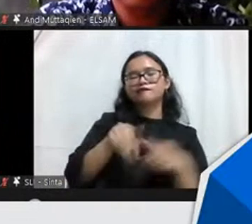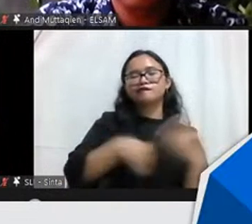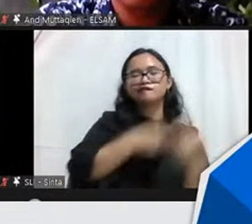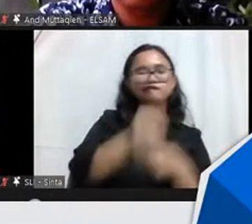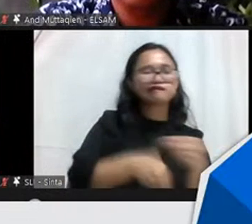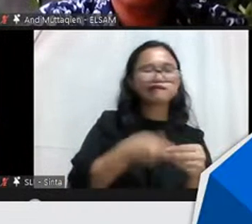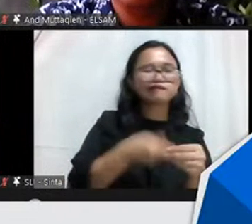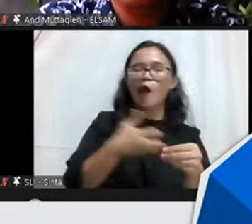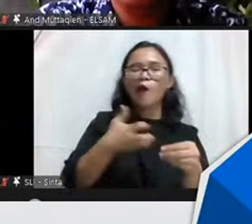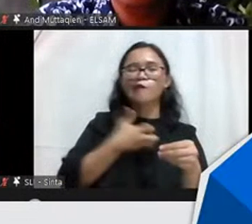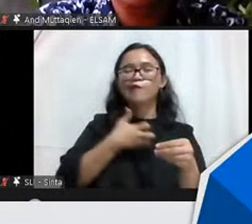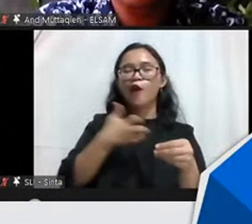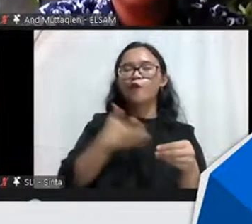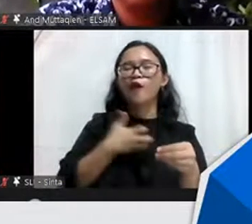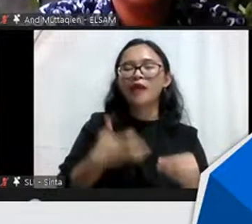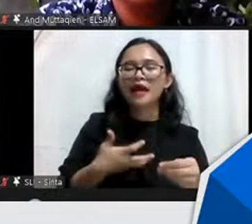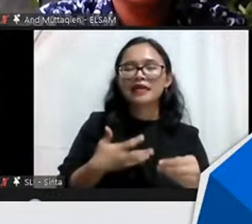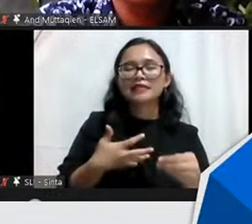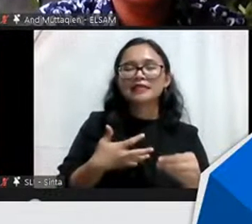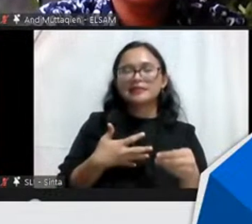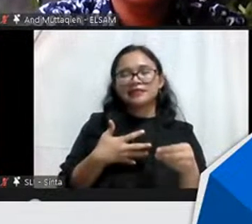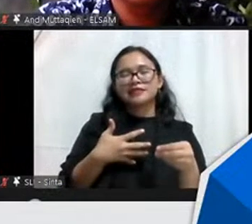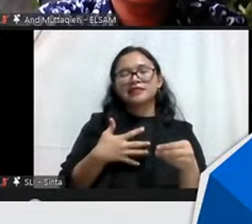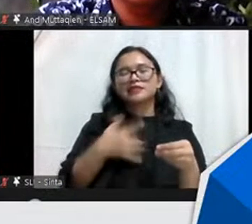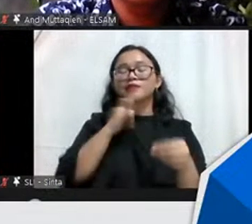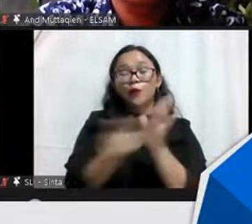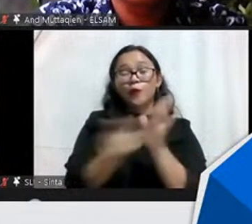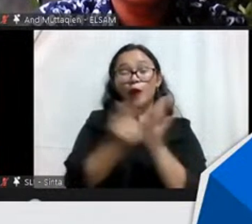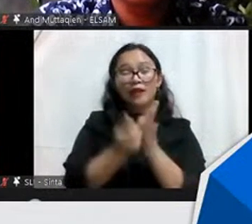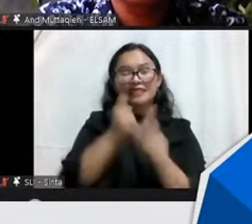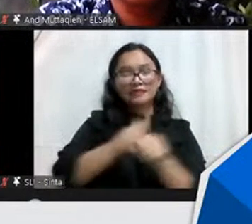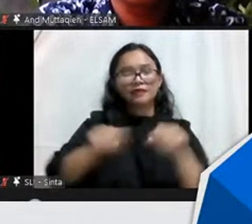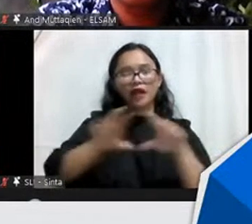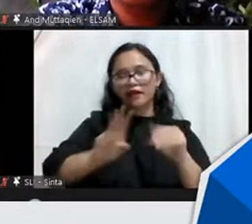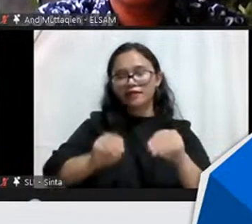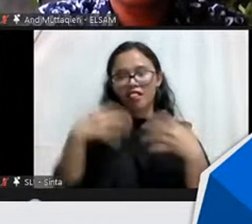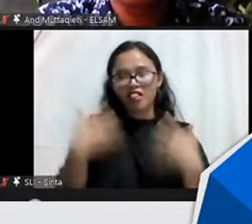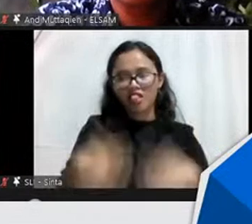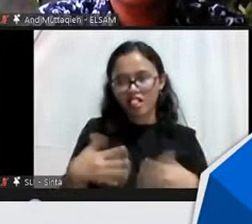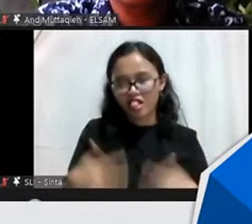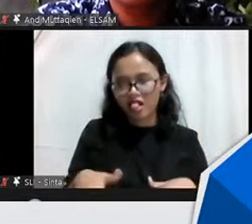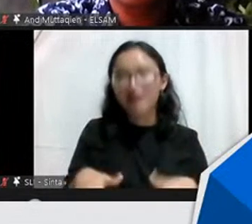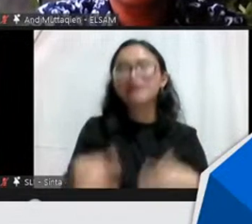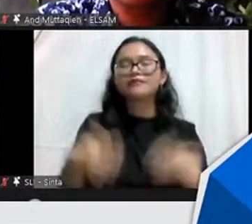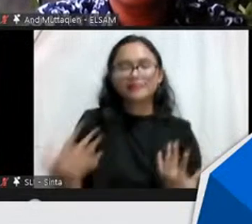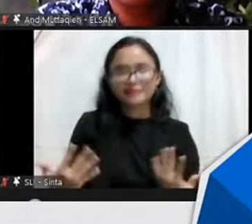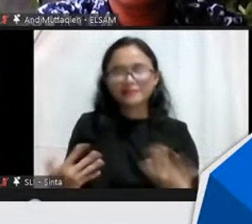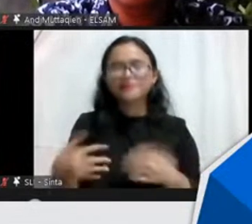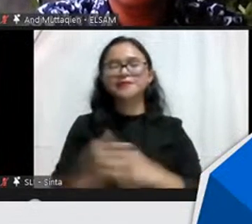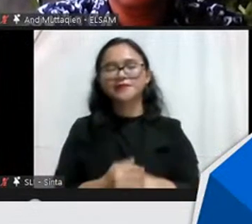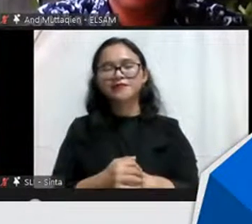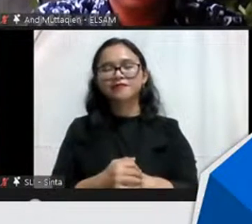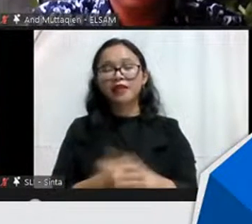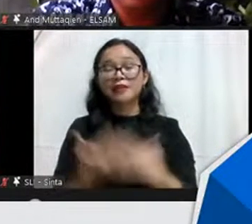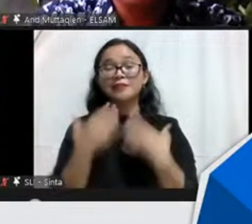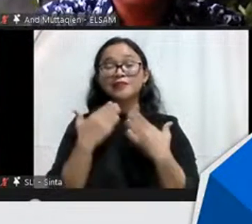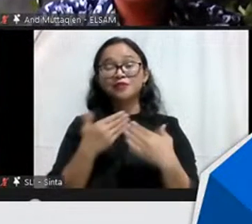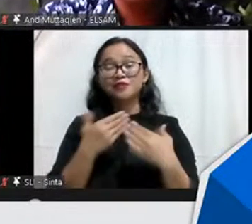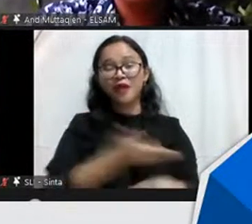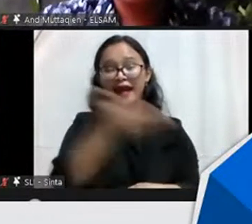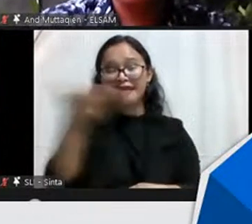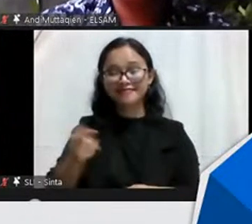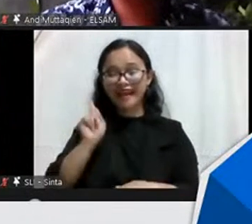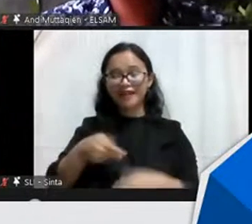hidup dalam naungan undang-undang Cipta kerja atau omnibus Law Semoga kita semua eh diberikan jalan yang lapang